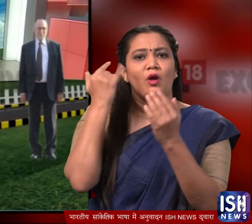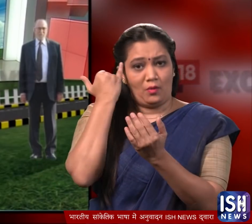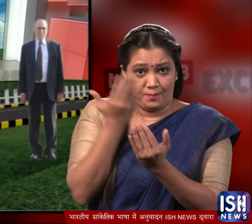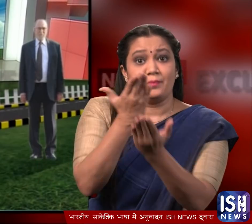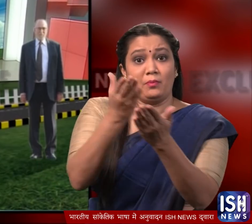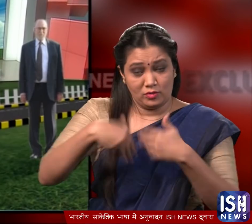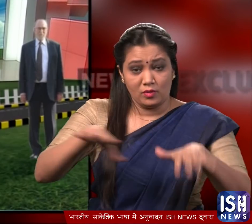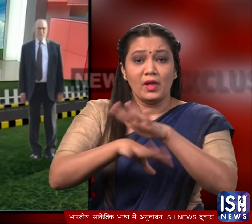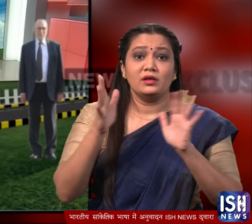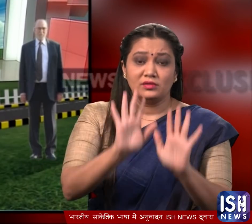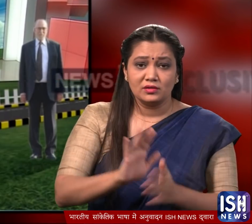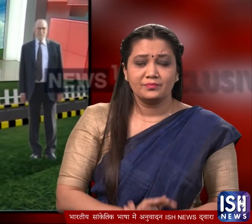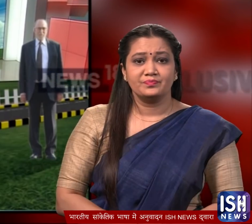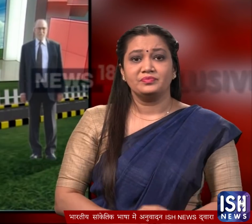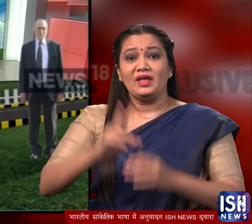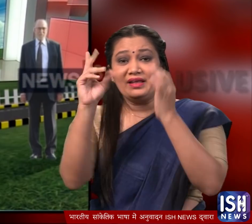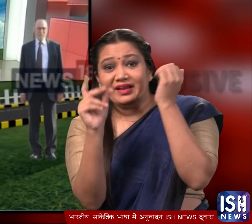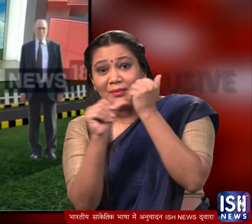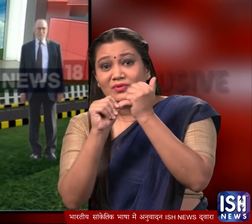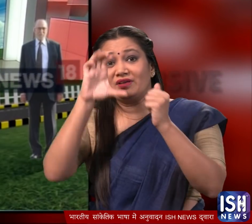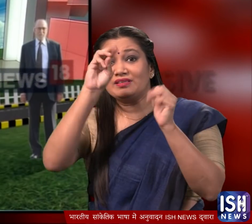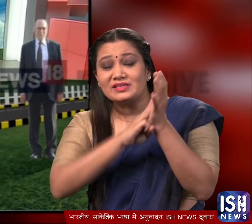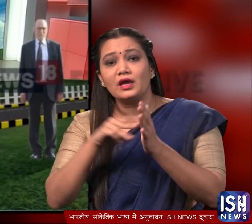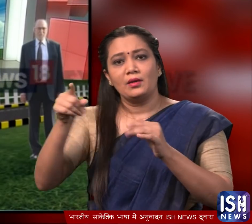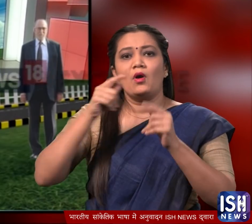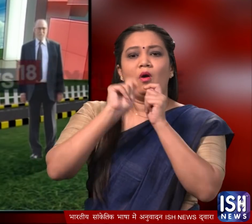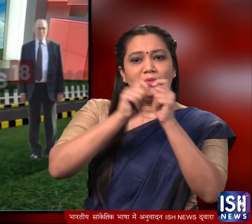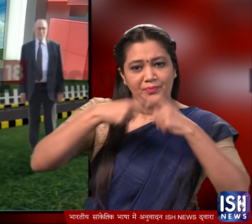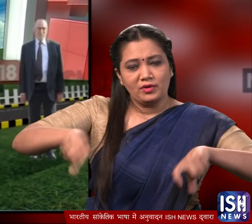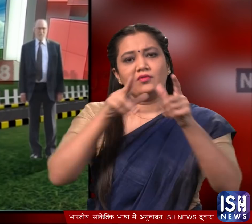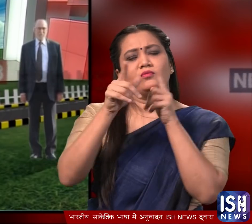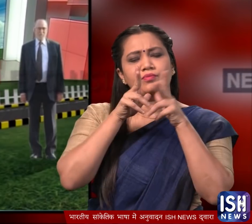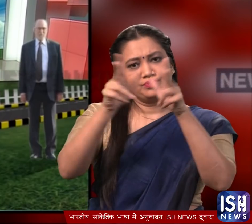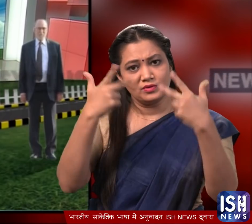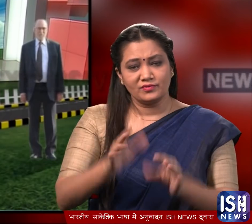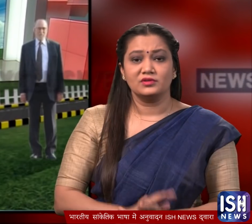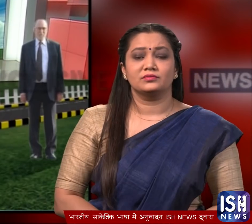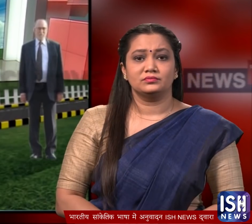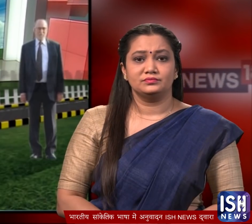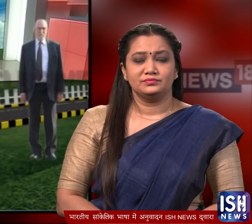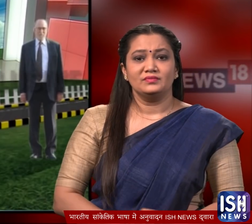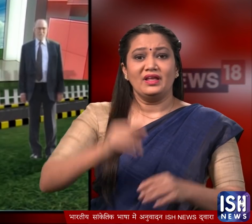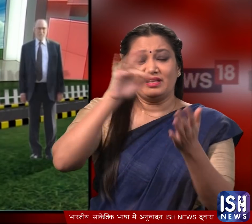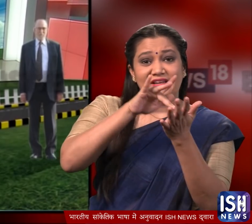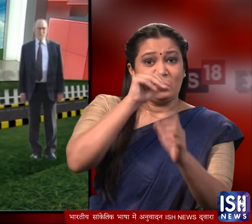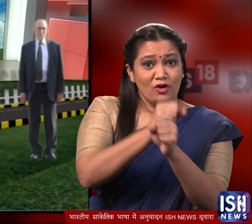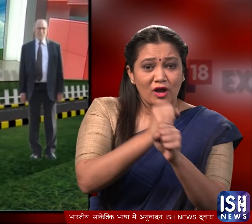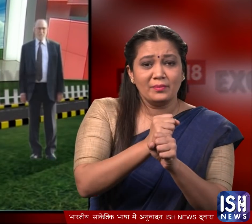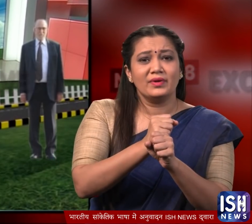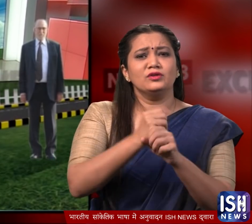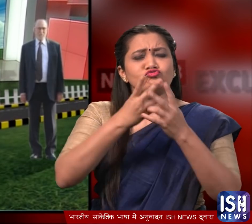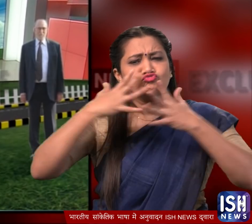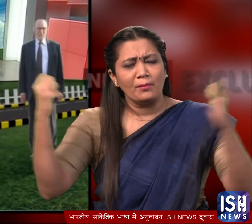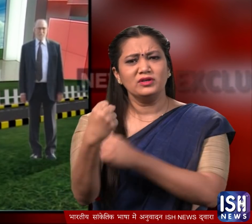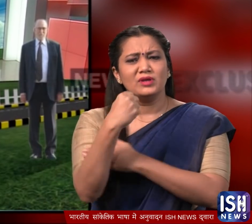एक प्रस्ताव लाई है। दिल्ली के डिप्टी सीएम ने इस मुद्दे पर एक प्रेस कॉन्फ्रेंस भी की, जिसमें उन्होंने आरोप लगाया कि केंद्र सरकार एलजी